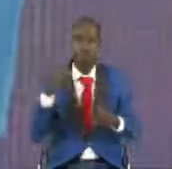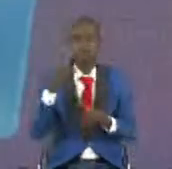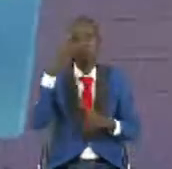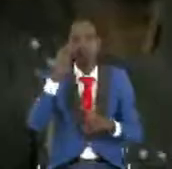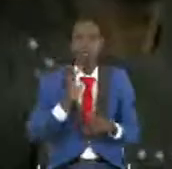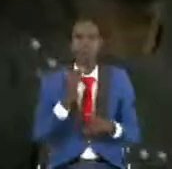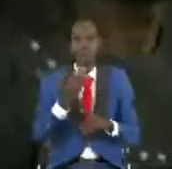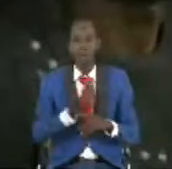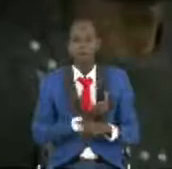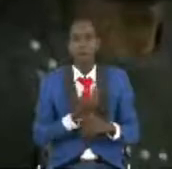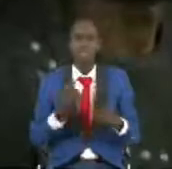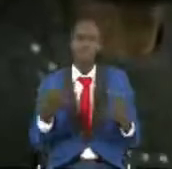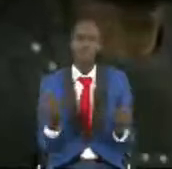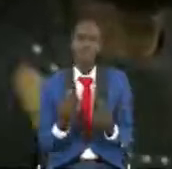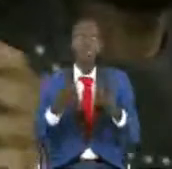Rends ça personnel.